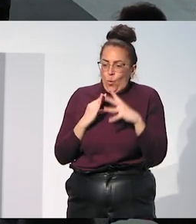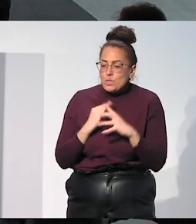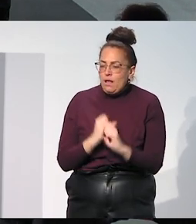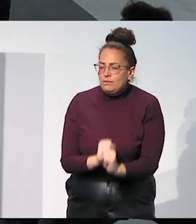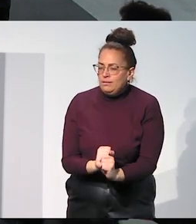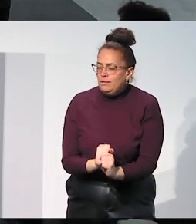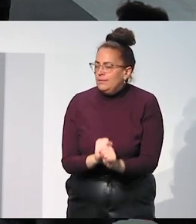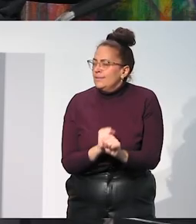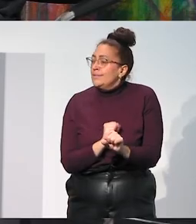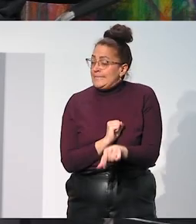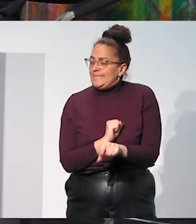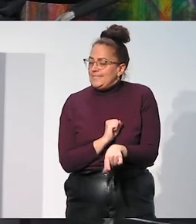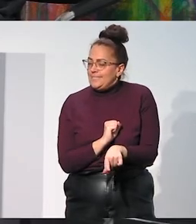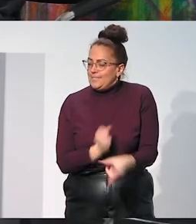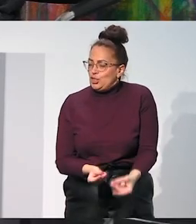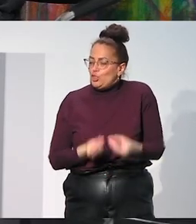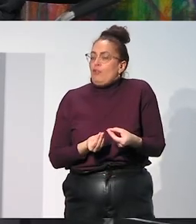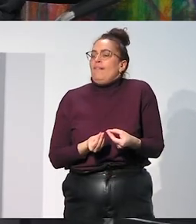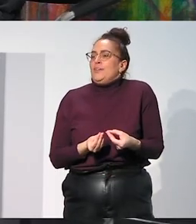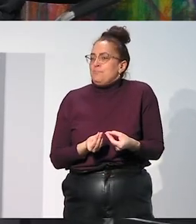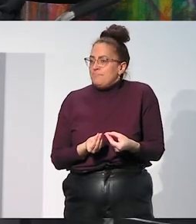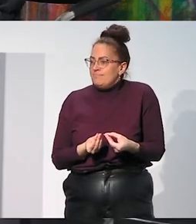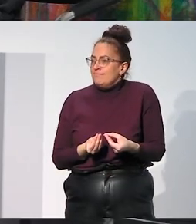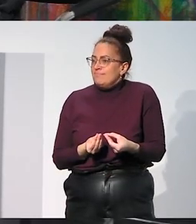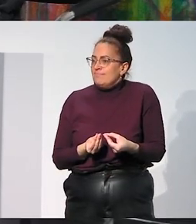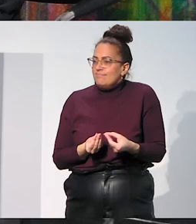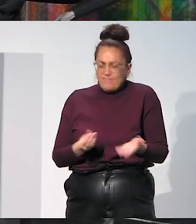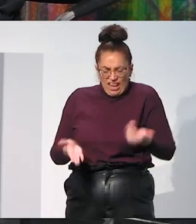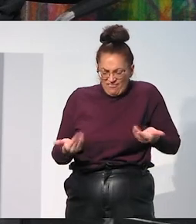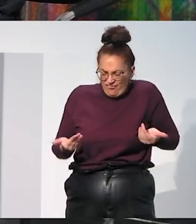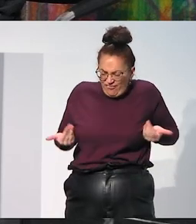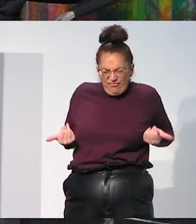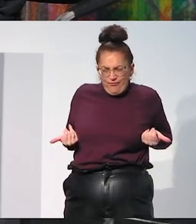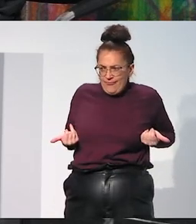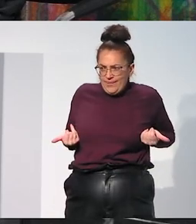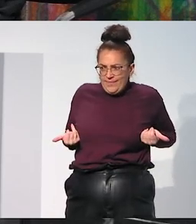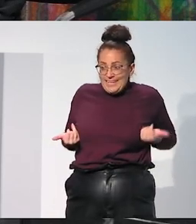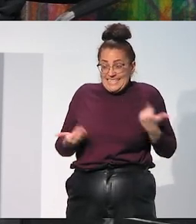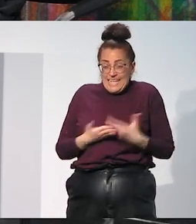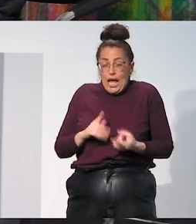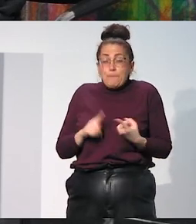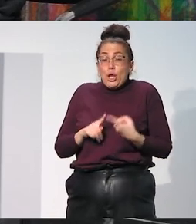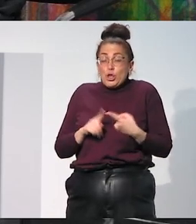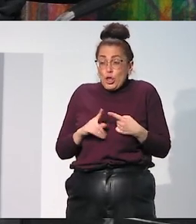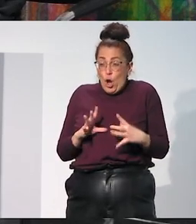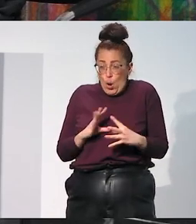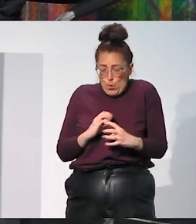et je parle souvent, merci madame, je dis souvent que la langue, les mots, la matière même des mots,